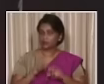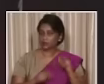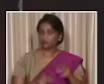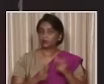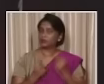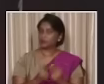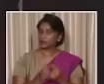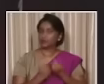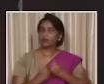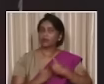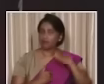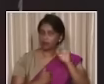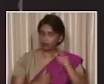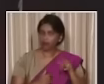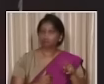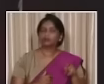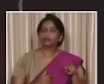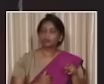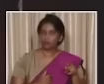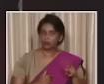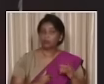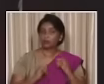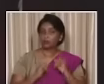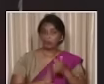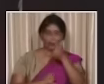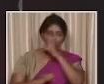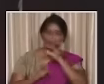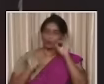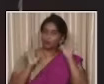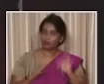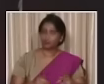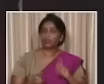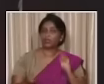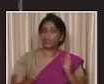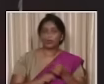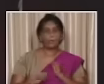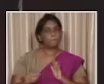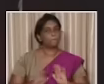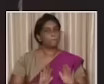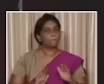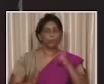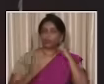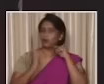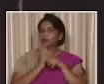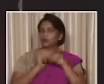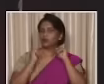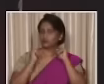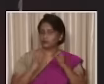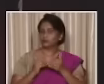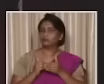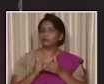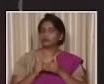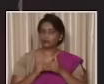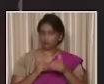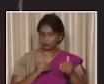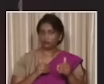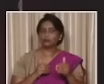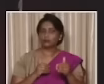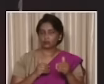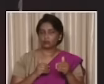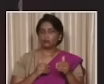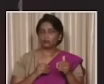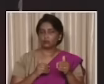වහා ඉවත් විය යුතුයයිද දූෂණයෙන් තොරව ක්‍රිකට් පරිපාලනයේ විනිවිද භාවයෙන් යුතුව පවත්වාගෙන යෑම